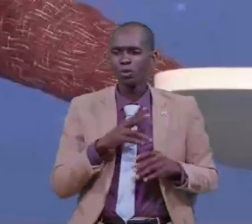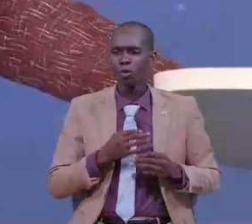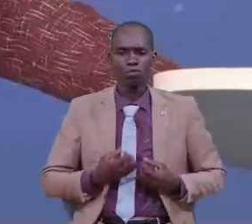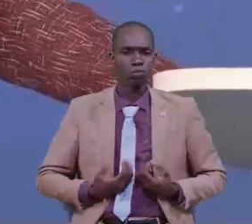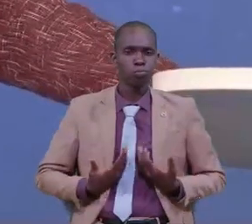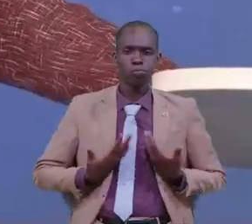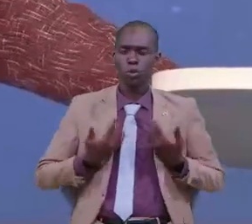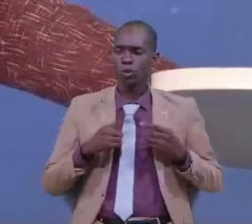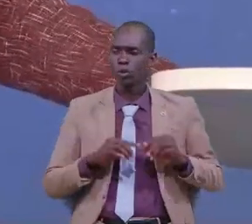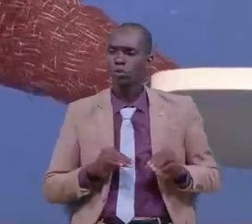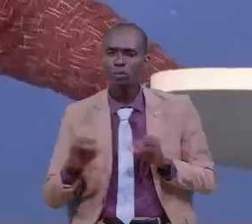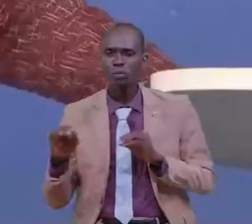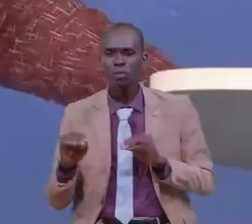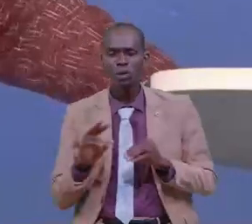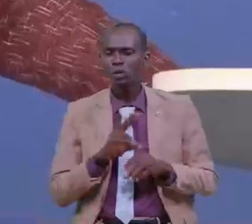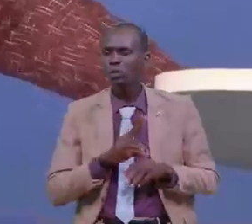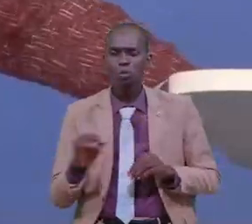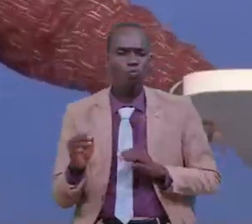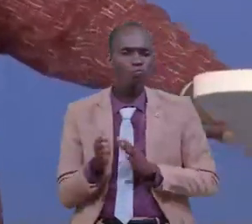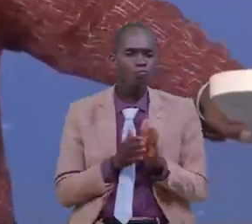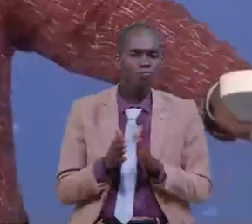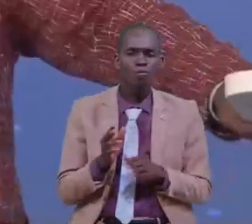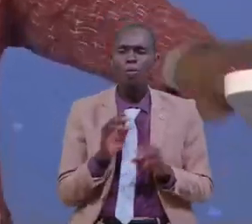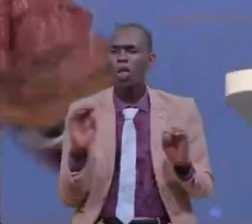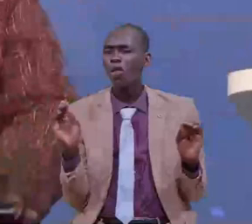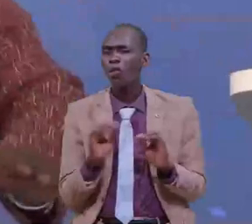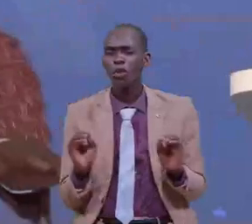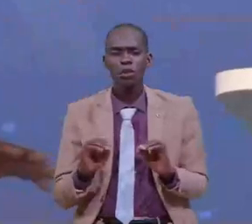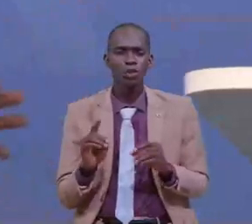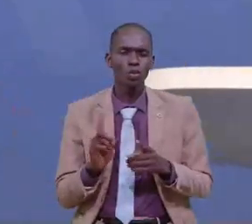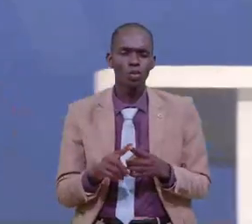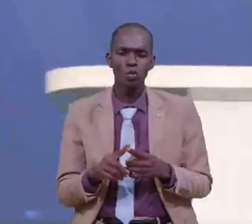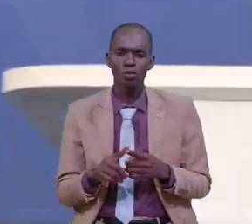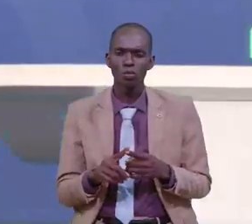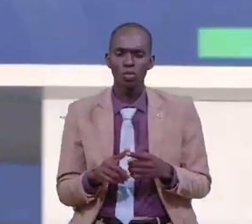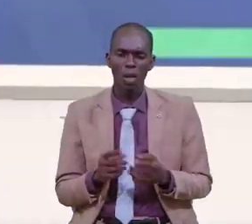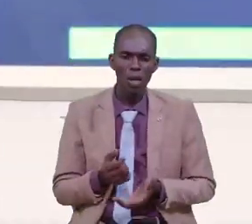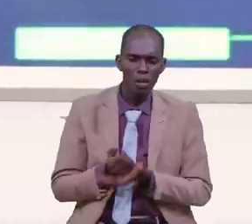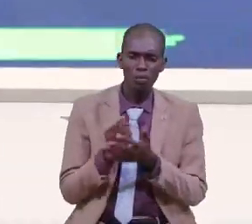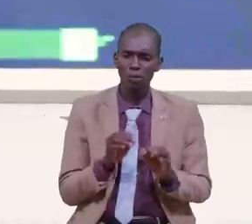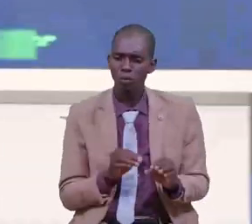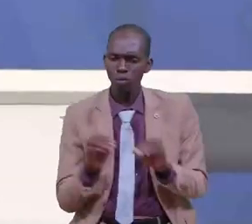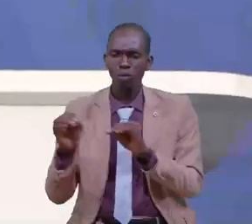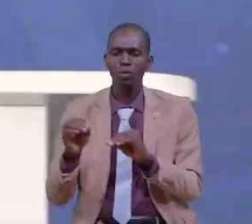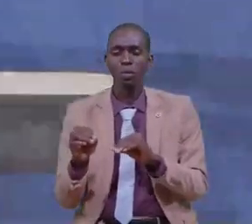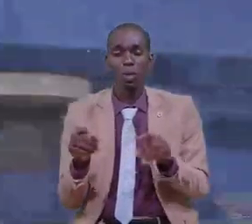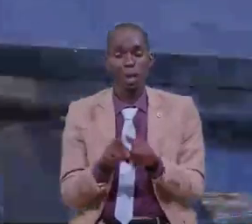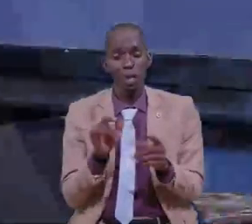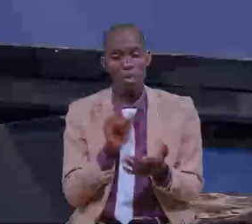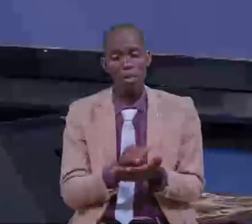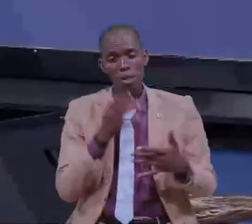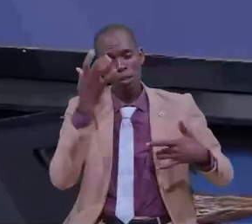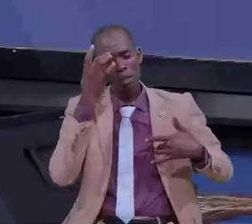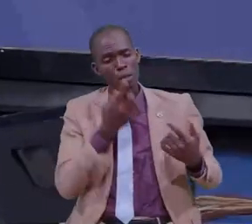de motivation, pas de passion, rien que vous visez. Et la maladie